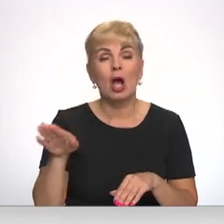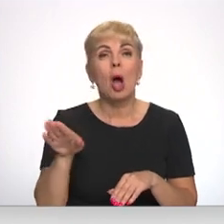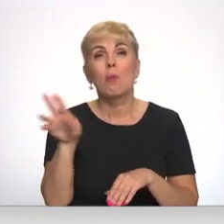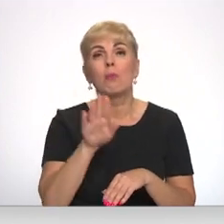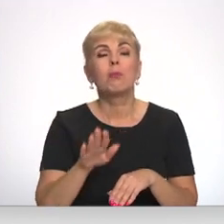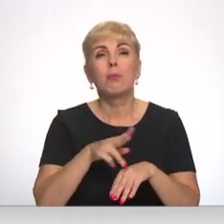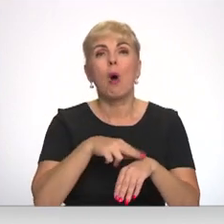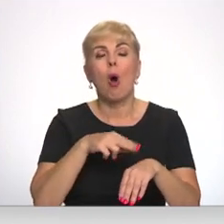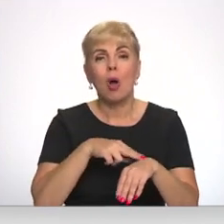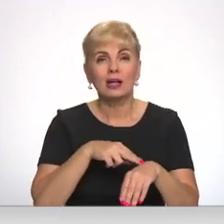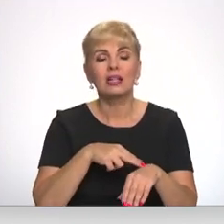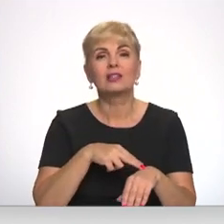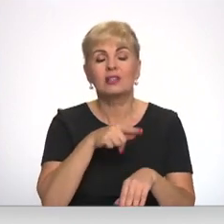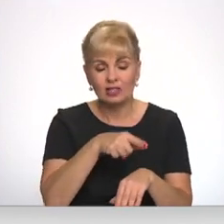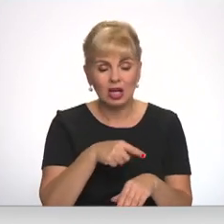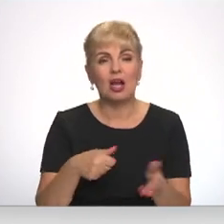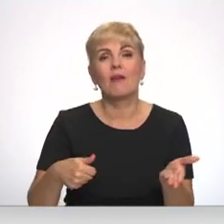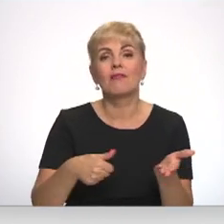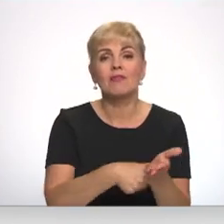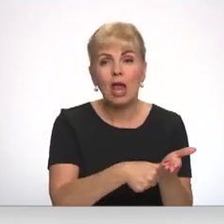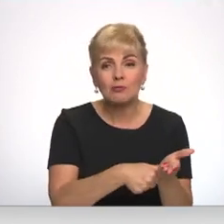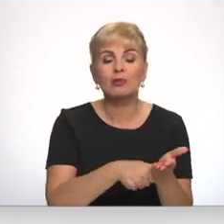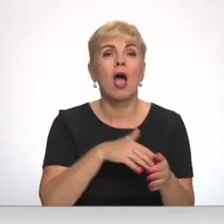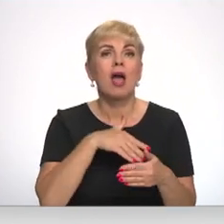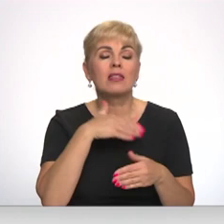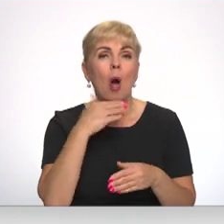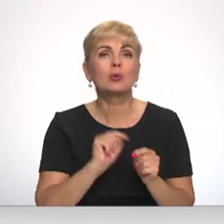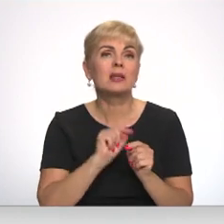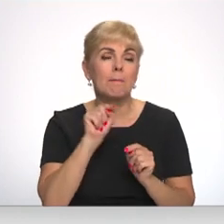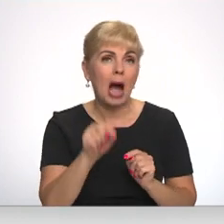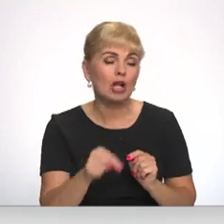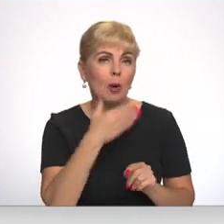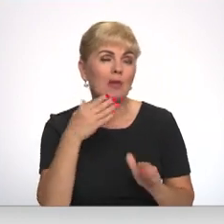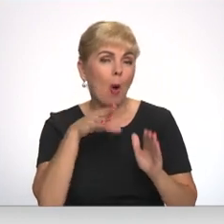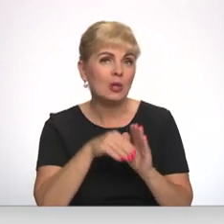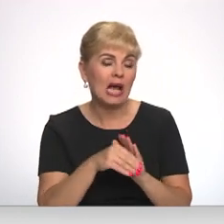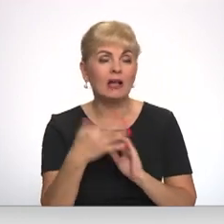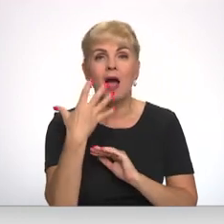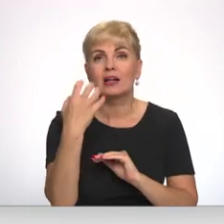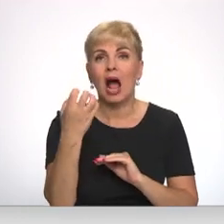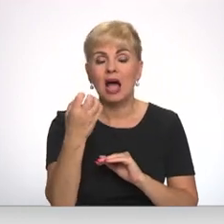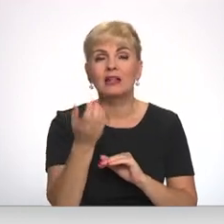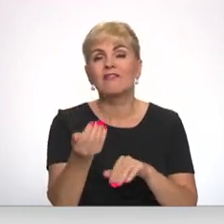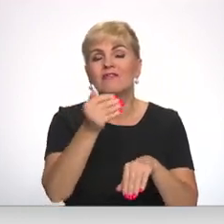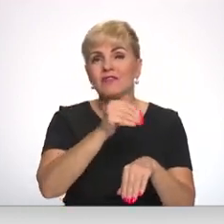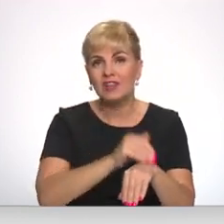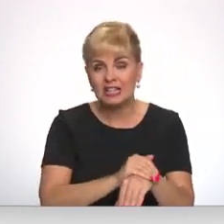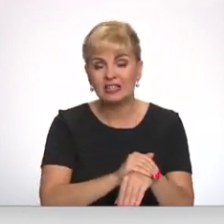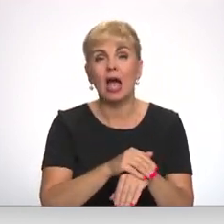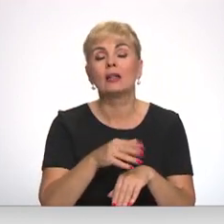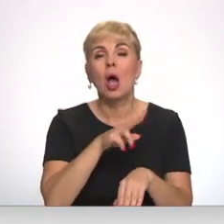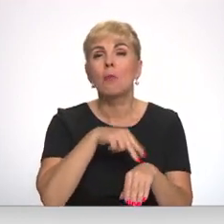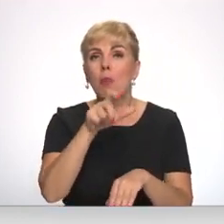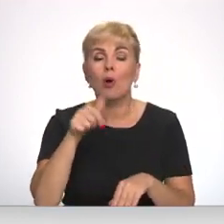nekā 37 tūkstošu ātrumu pārsniegšanas gadījumu. Šajā skaitā nav iekļauti fotoradara fiksētie pārkāpumi. Taču